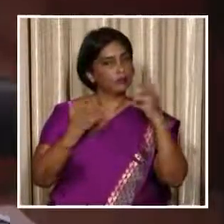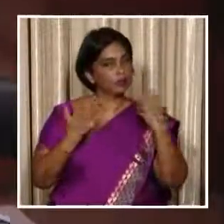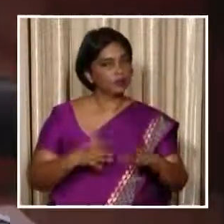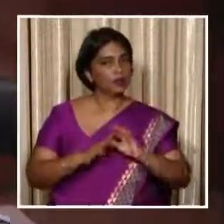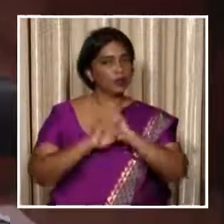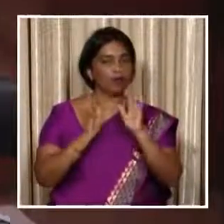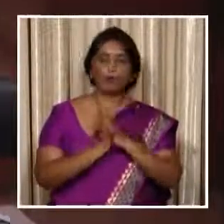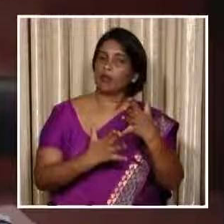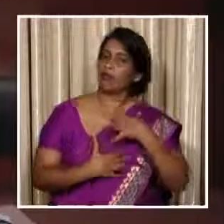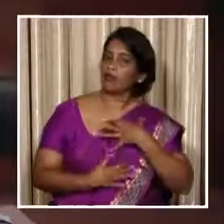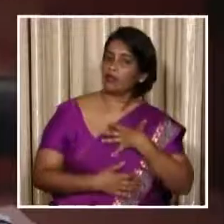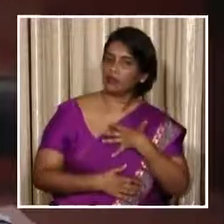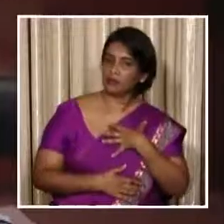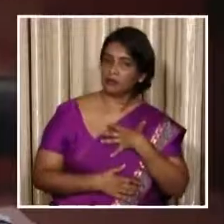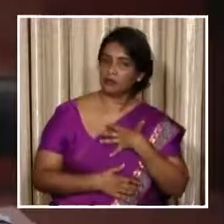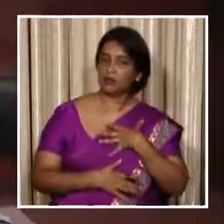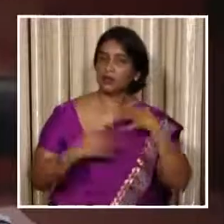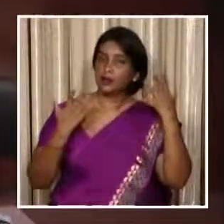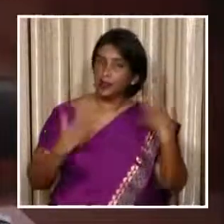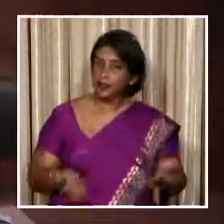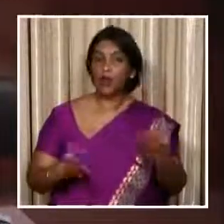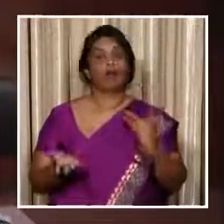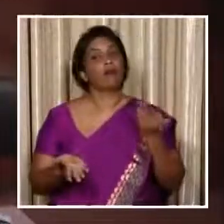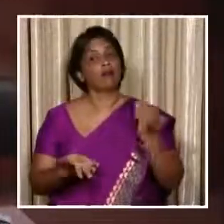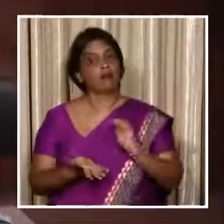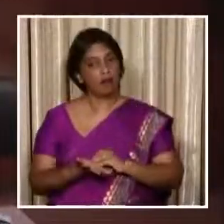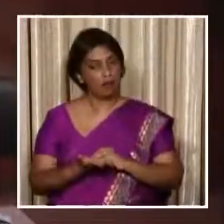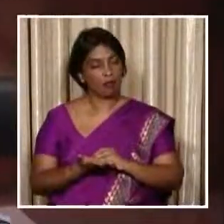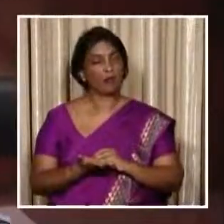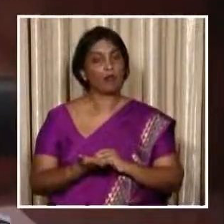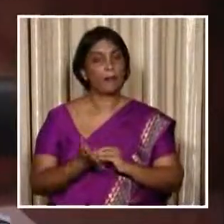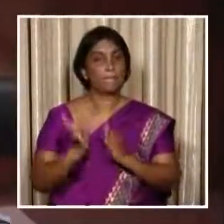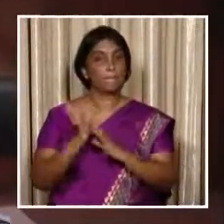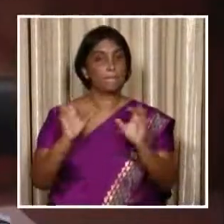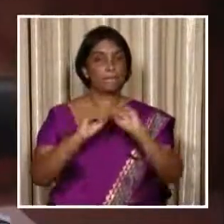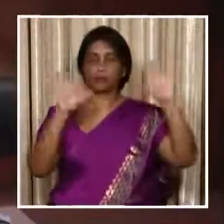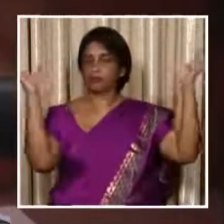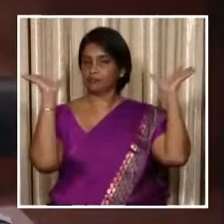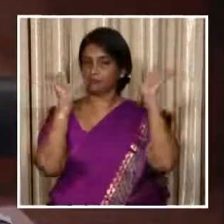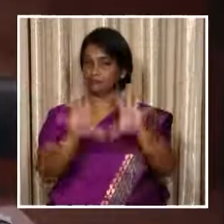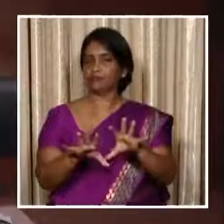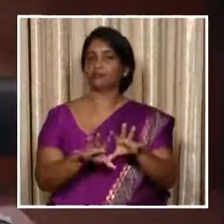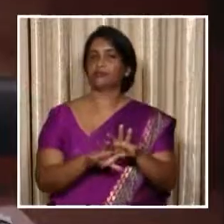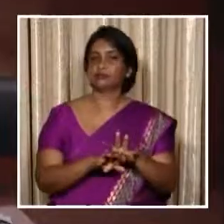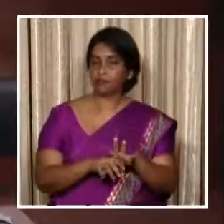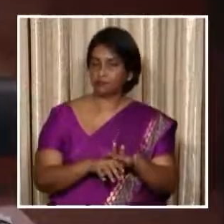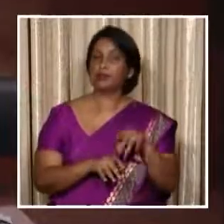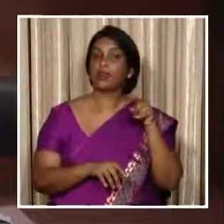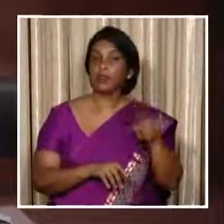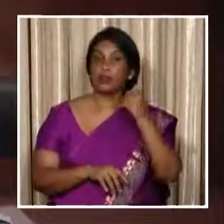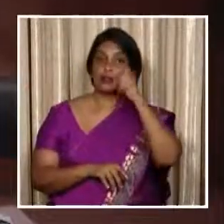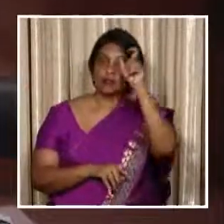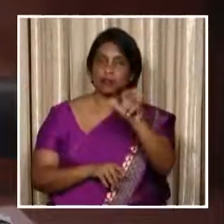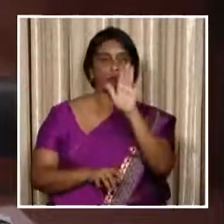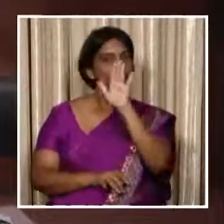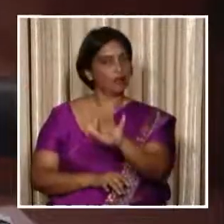போலீசார் தனியாக வாக்குமூலத்தை பெற்றுள்ளதுடன் பின்னர் ஊடகங்களை அழைத்து அவரிடம் விசாரணை நடத்துகின்றனர் சாட்சியாளருக்கு